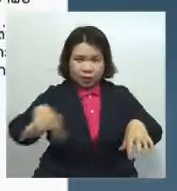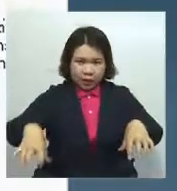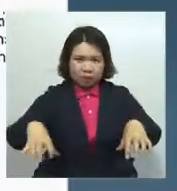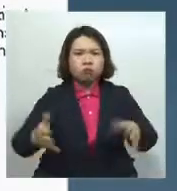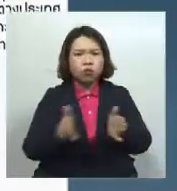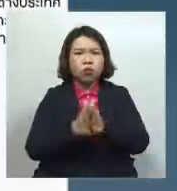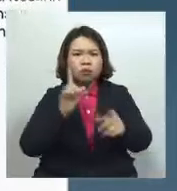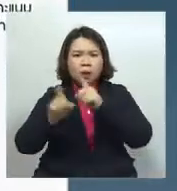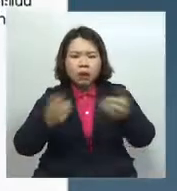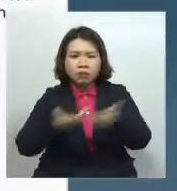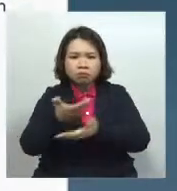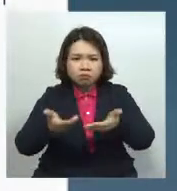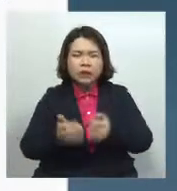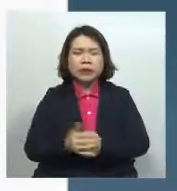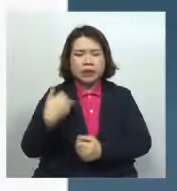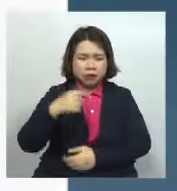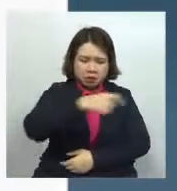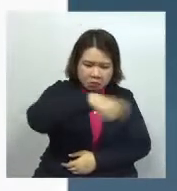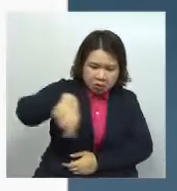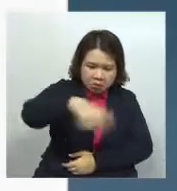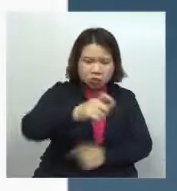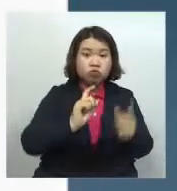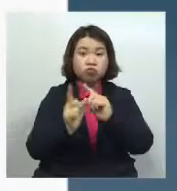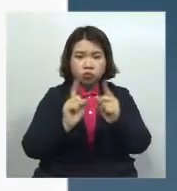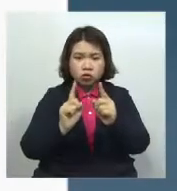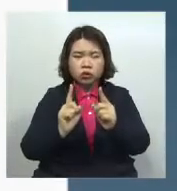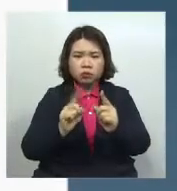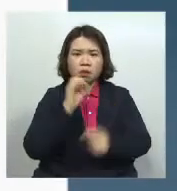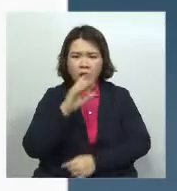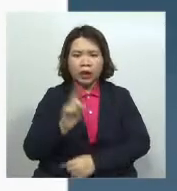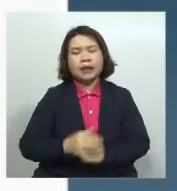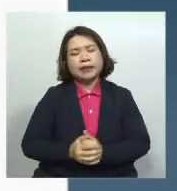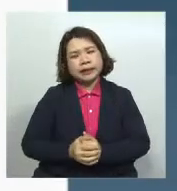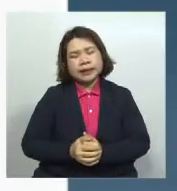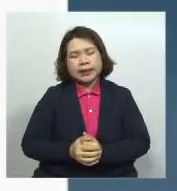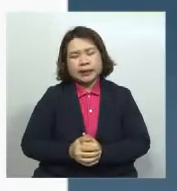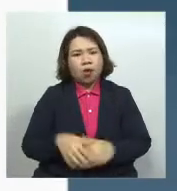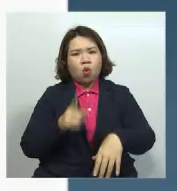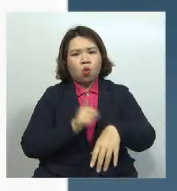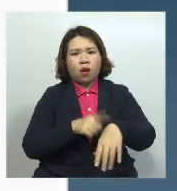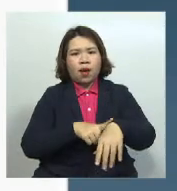รวมกั